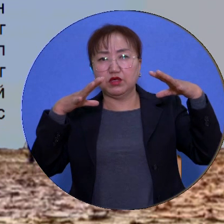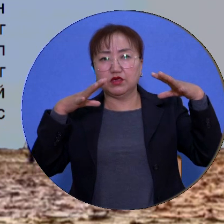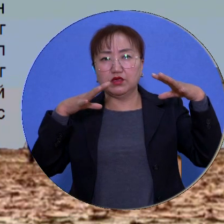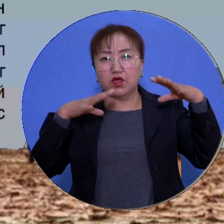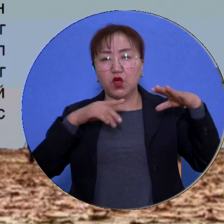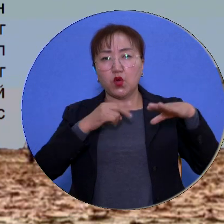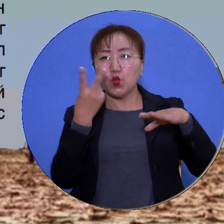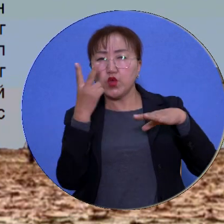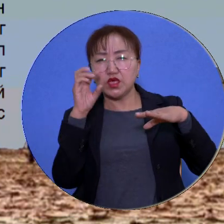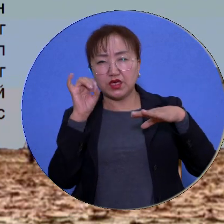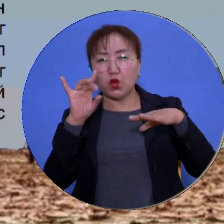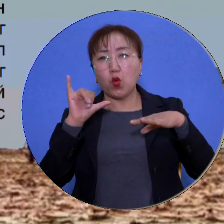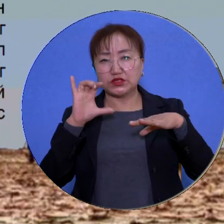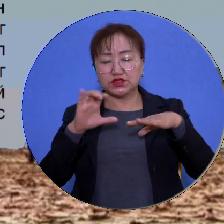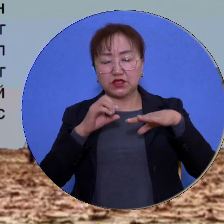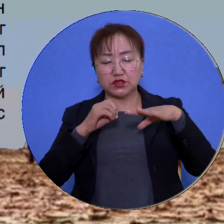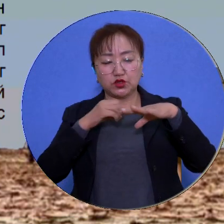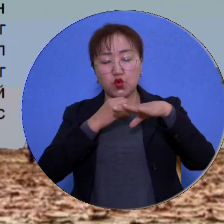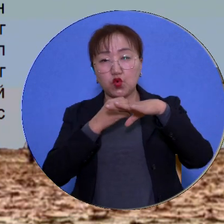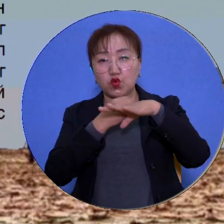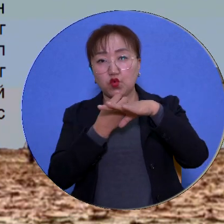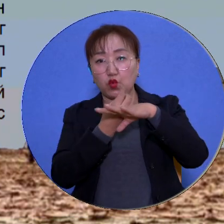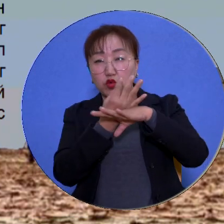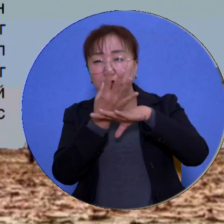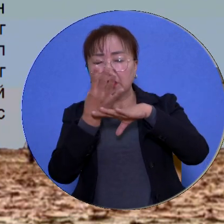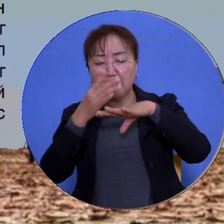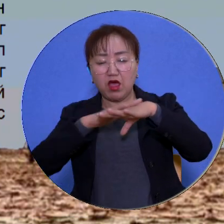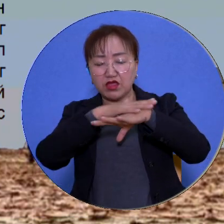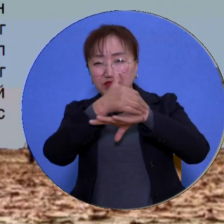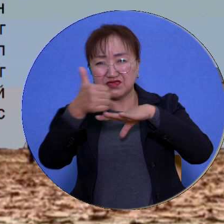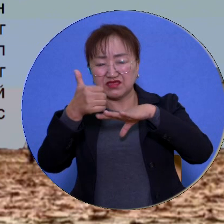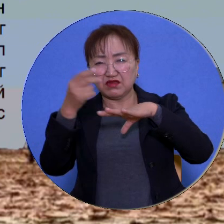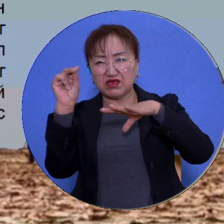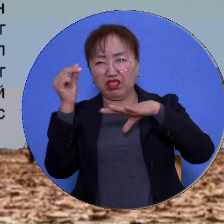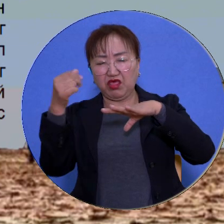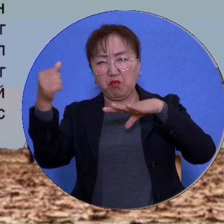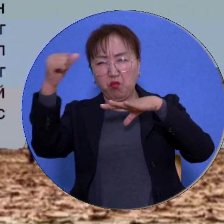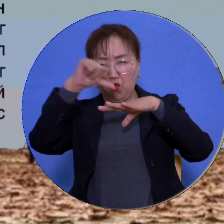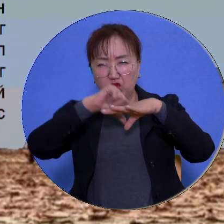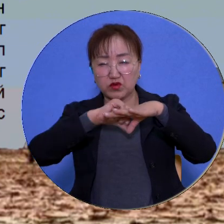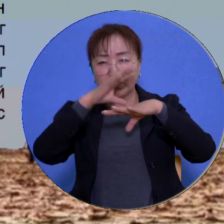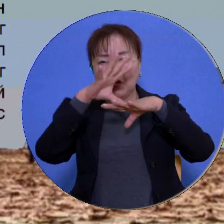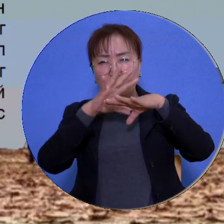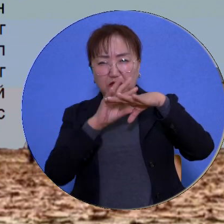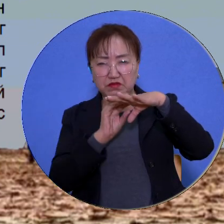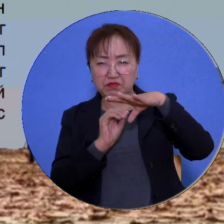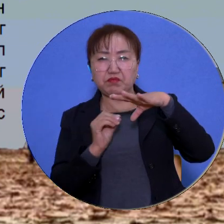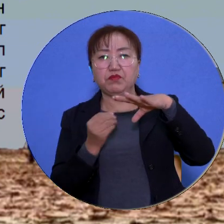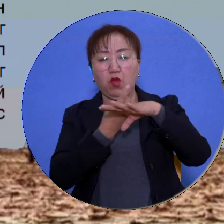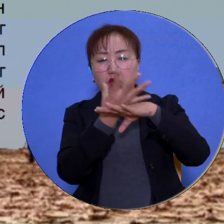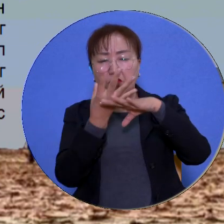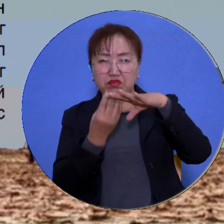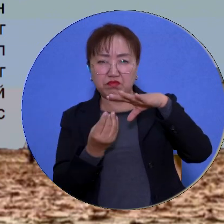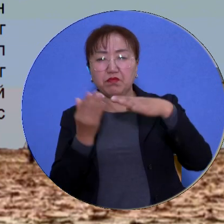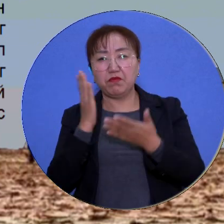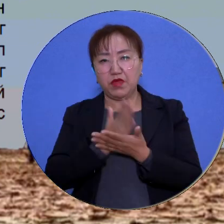གདང པའི དགོའི པའི འདེག